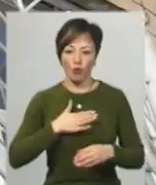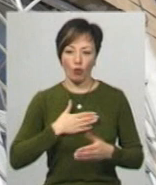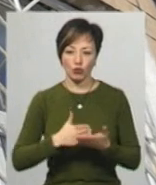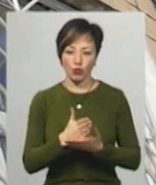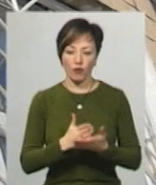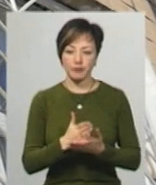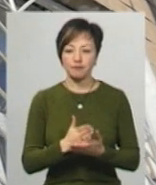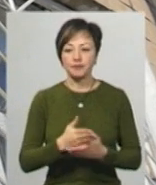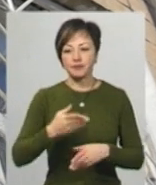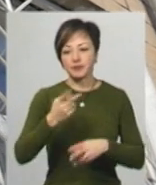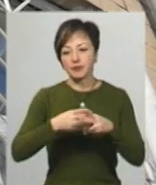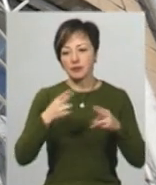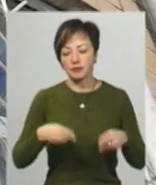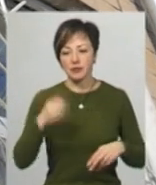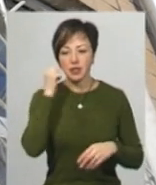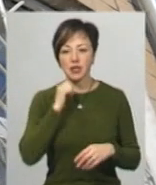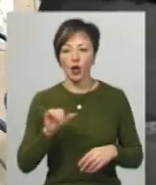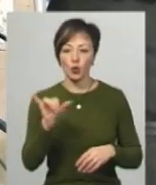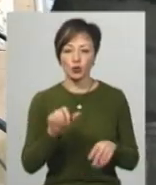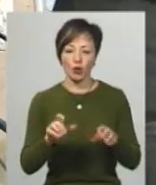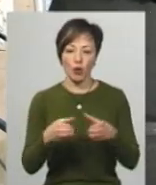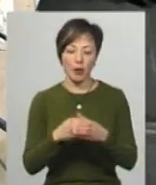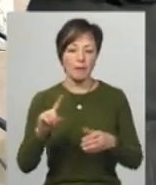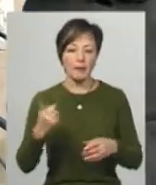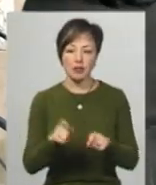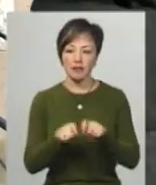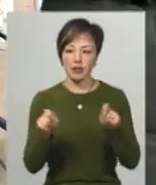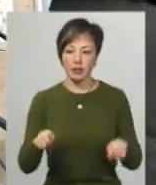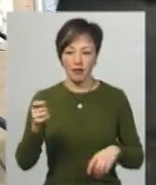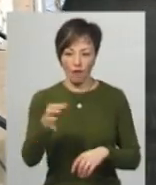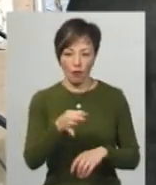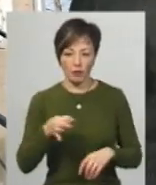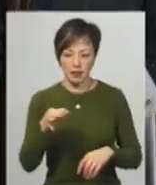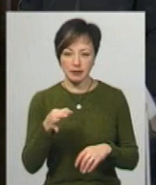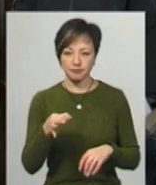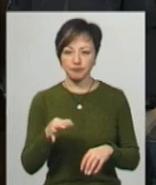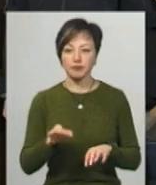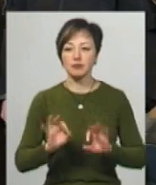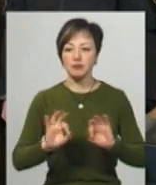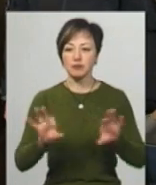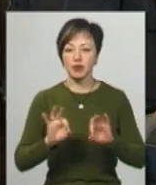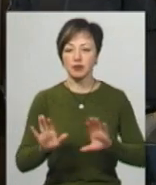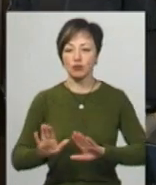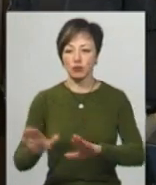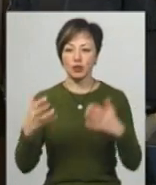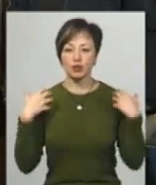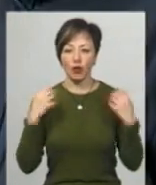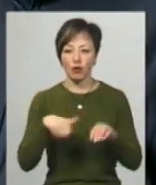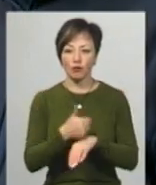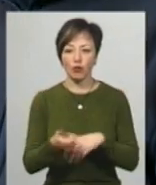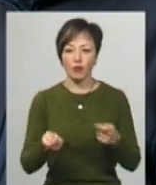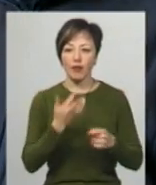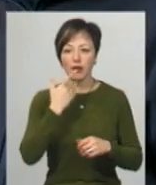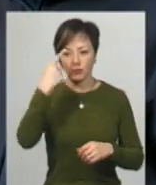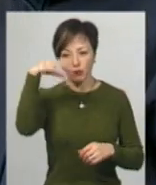обслуговування. Поліцейська станція у Староушицькій громаді – перша, яку відкрили цього року на Хмельниччині. За словами заступника начальника Головного управління